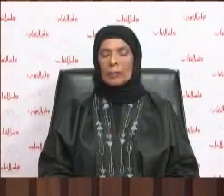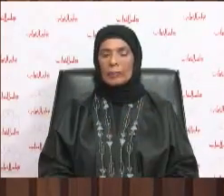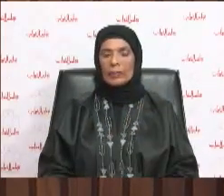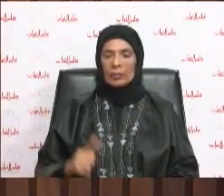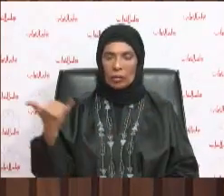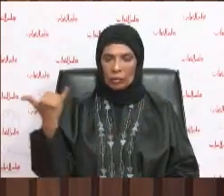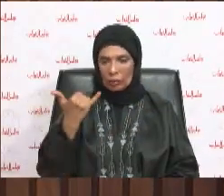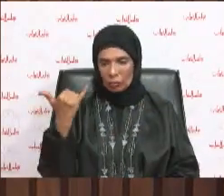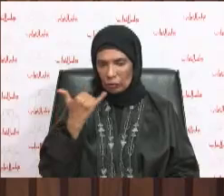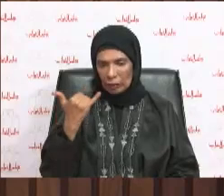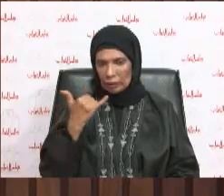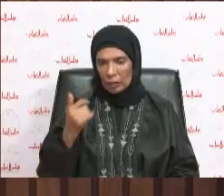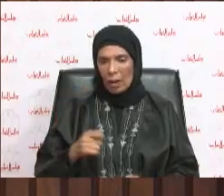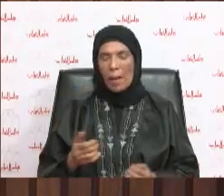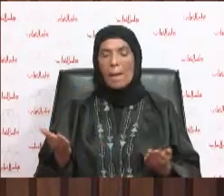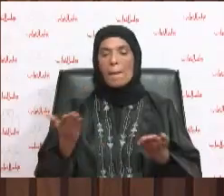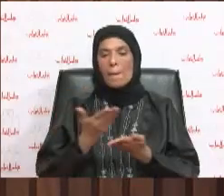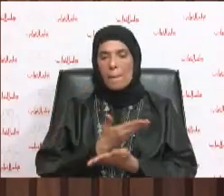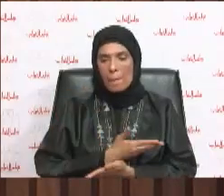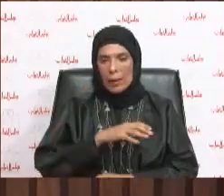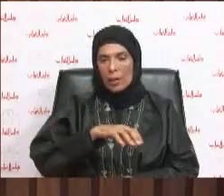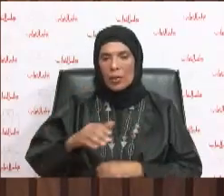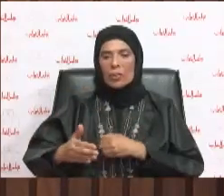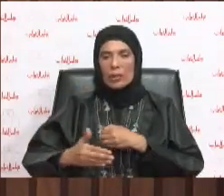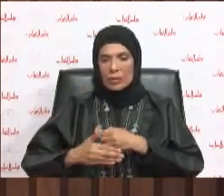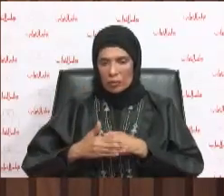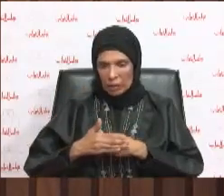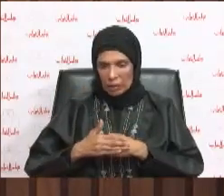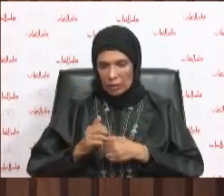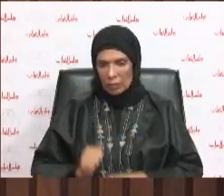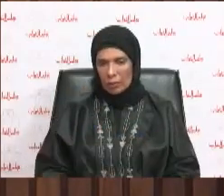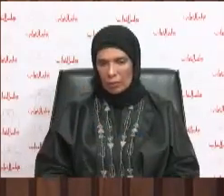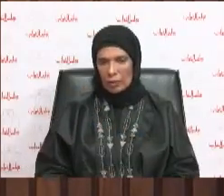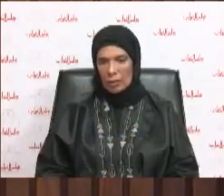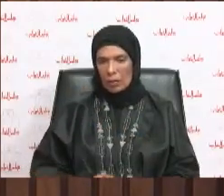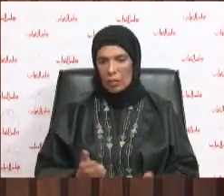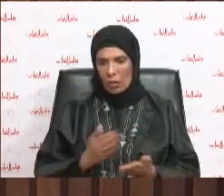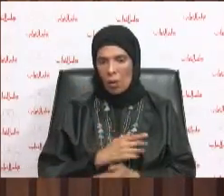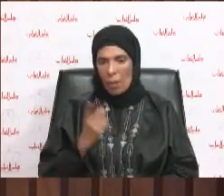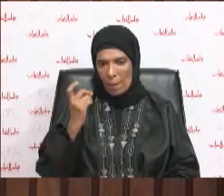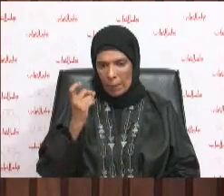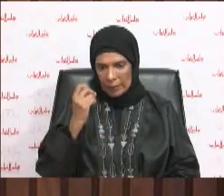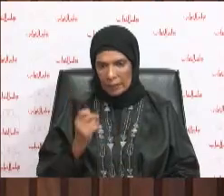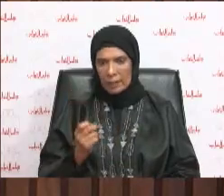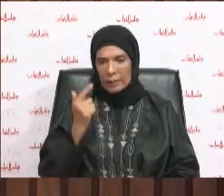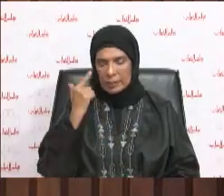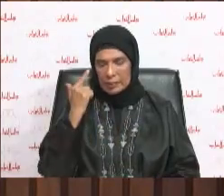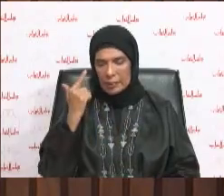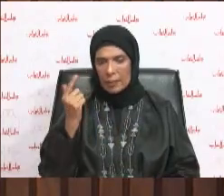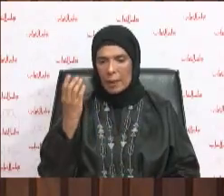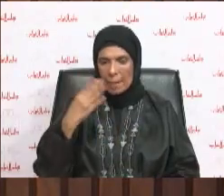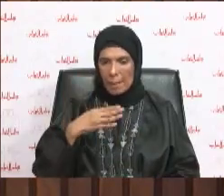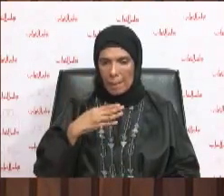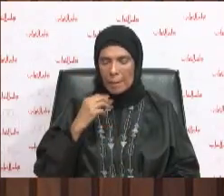أهمية الدخول في هذه الاتفاقات، وأن هناك في دول مجاورة وصلت الاتفاقيات عندها إلى 147، إحنا في